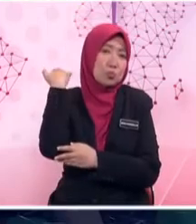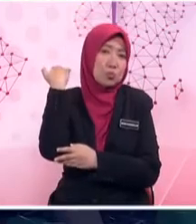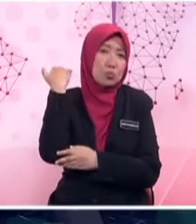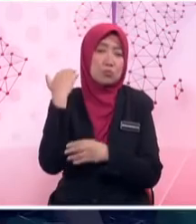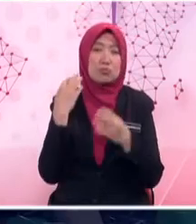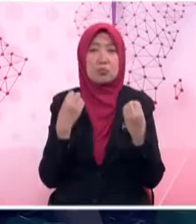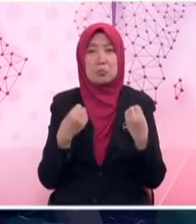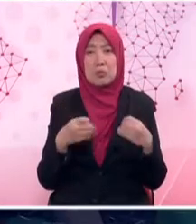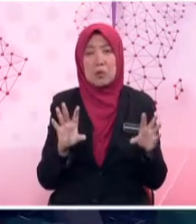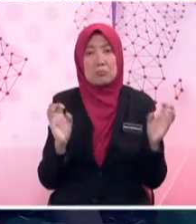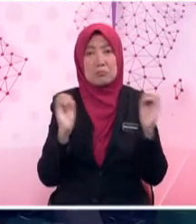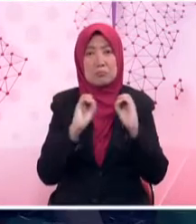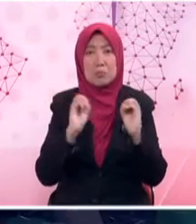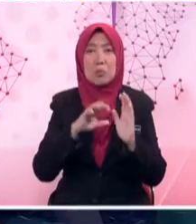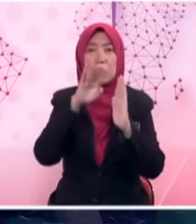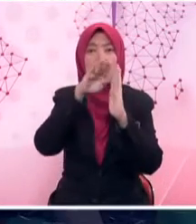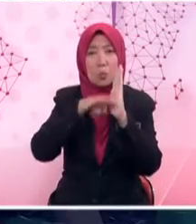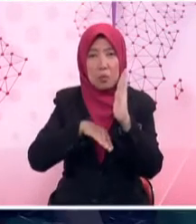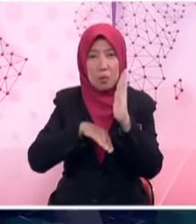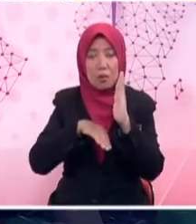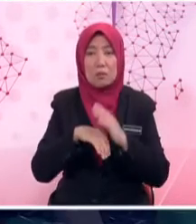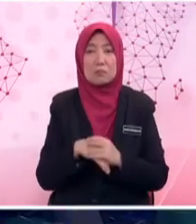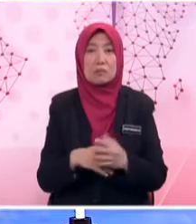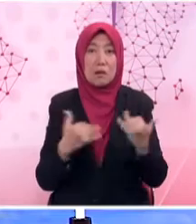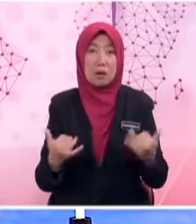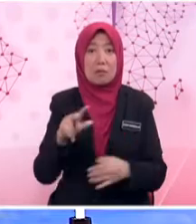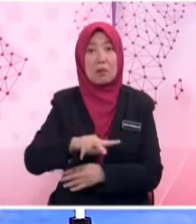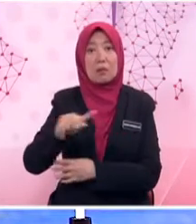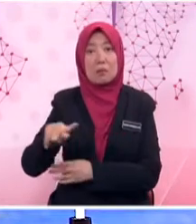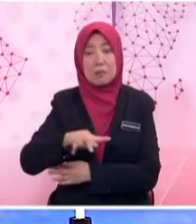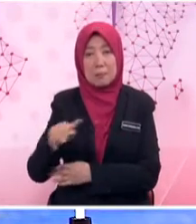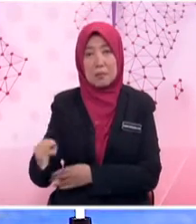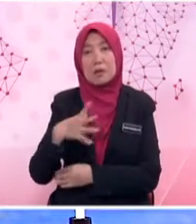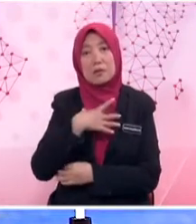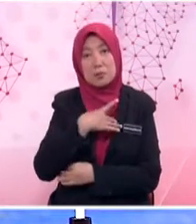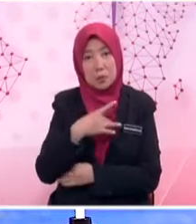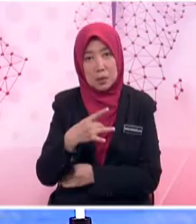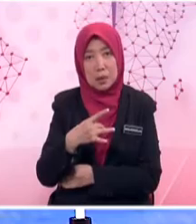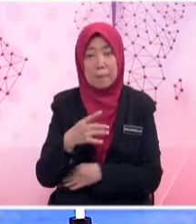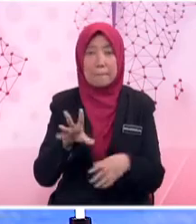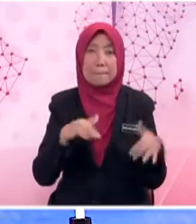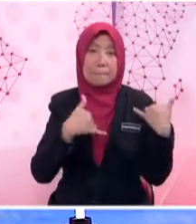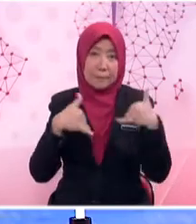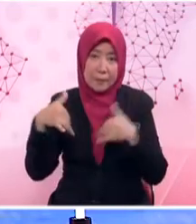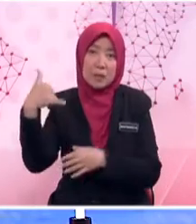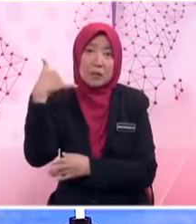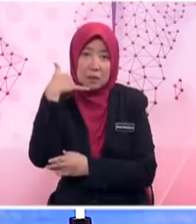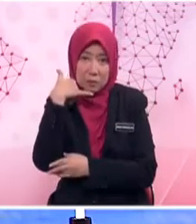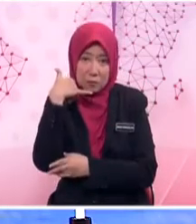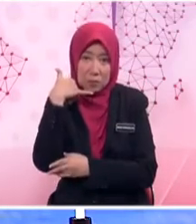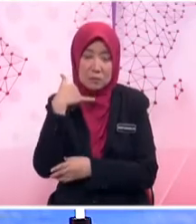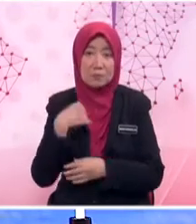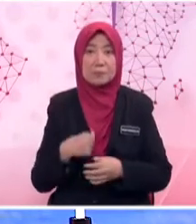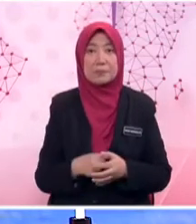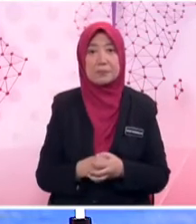pupus. Betul. Makin kurang. Sekarang ni kanak-kanak ni lebih suka dengan permainan gadget sebab dah adanya peranti.